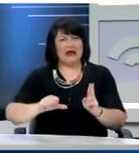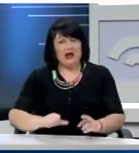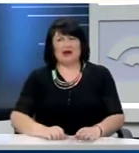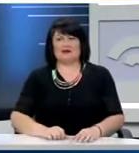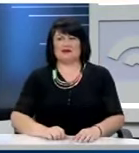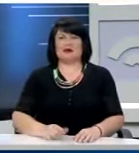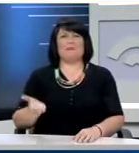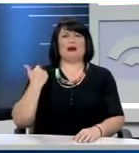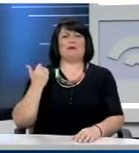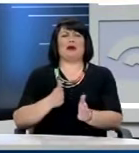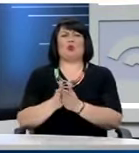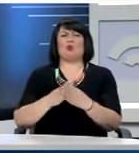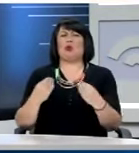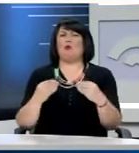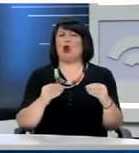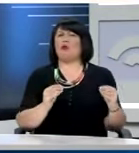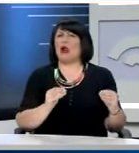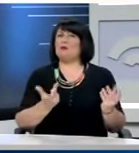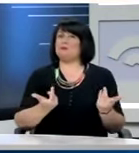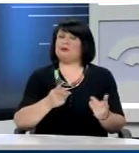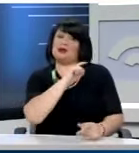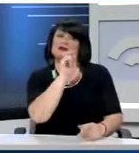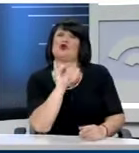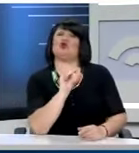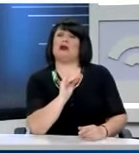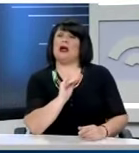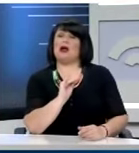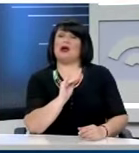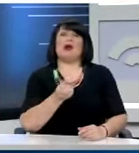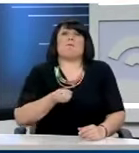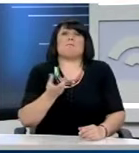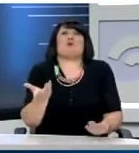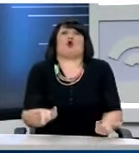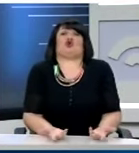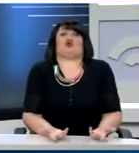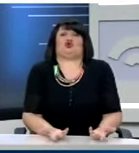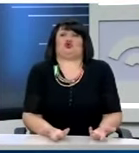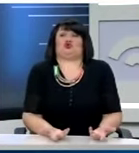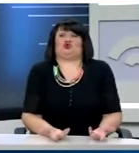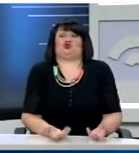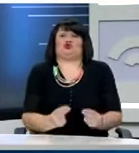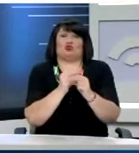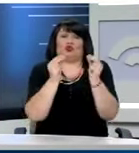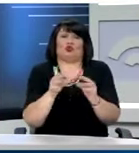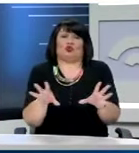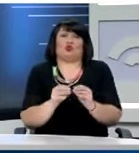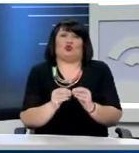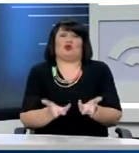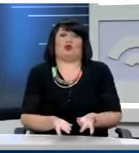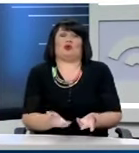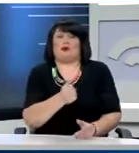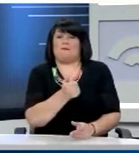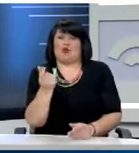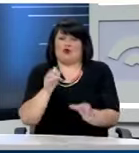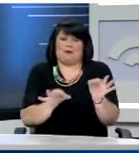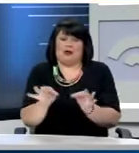μάτι τις προηγούμενες περιόδους. Και ρωτάω, πόσους πόρους μπορεί αποδοτικά να αντλήσει κάποιος από τη μόνη περιουσία